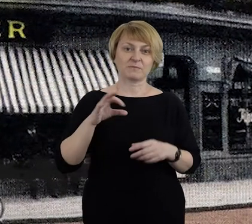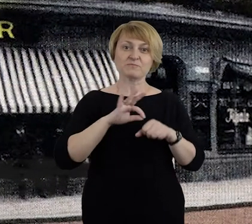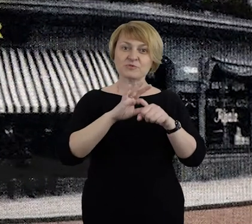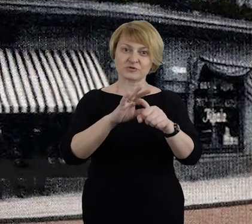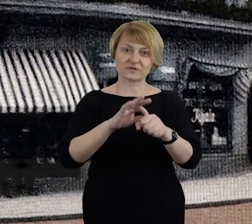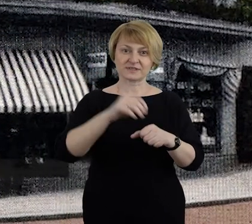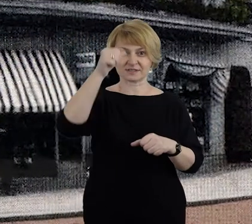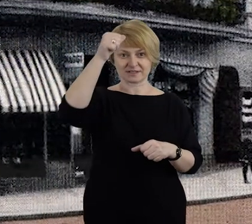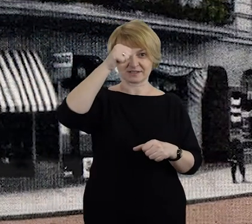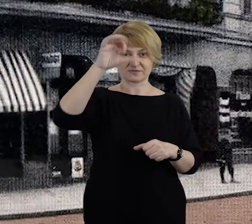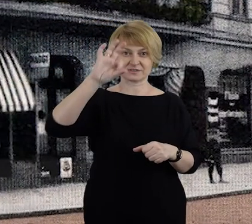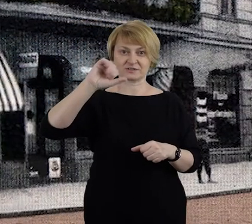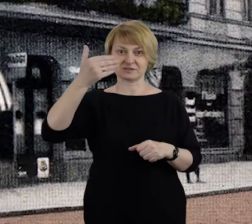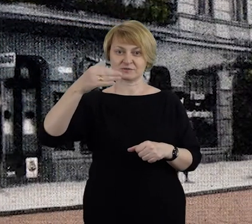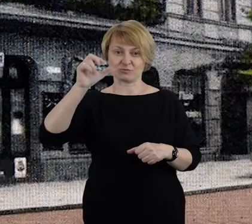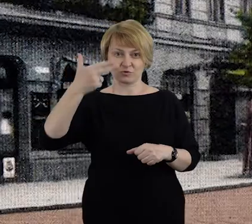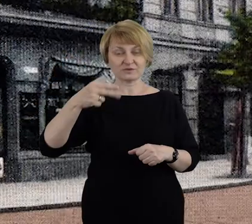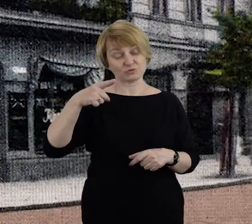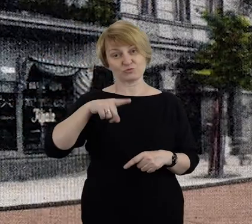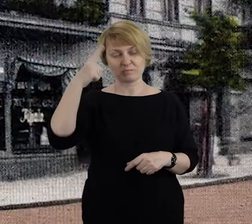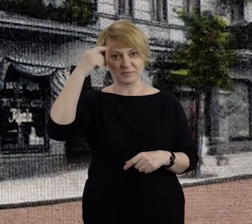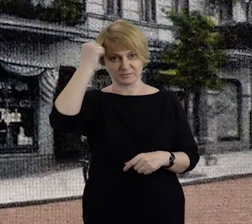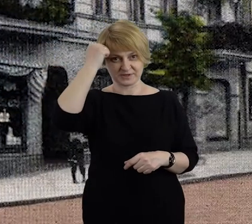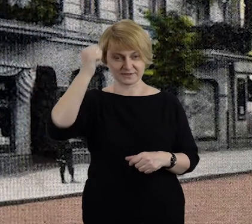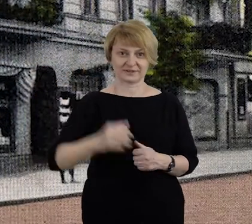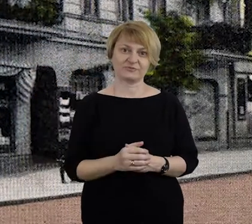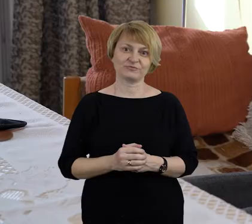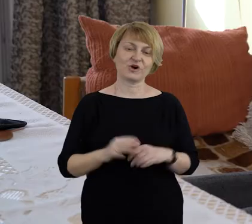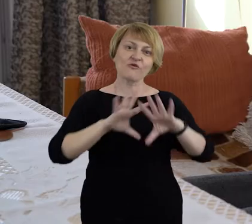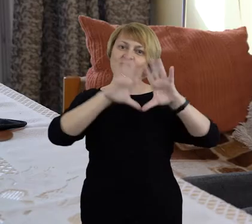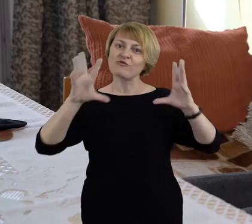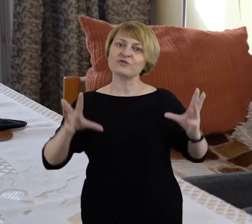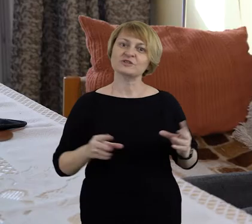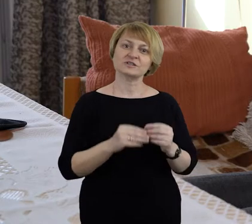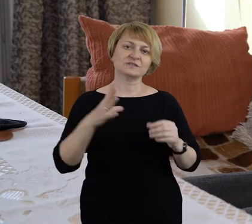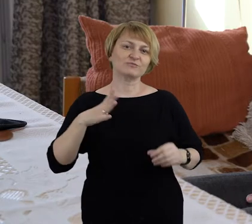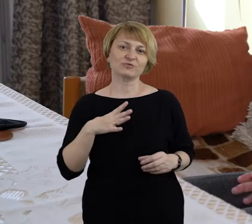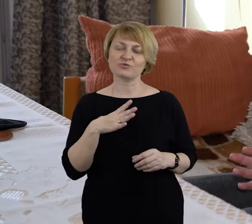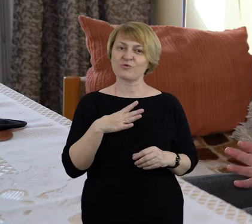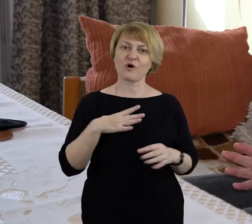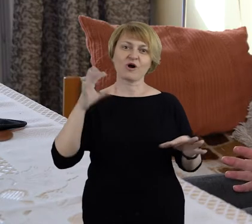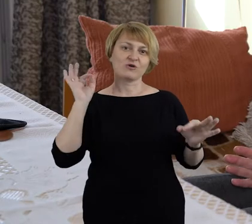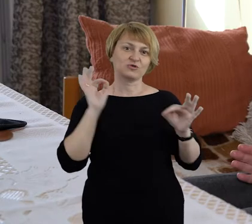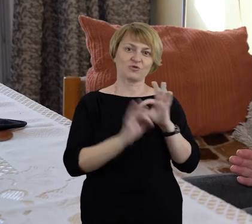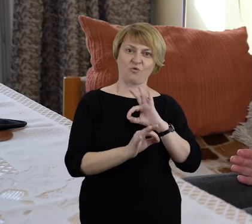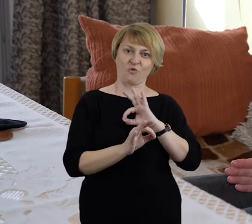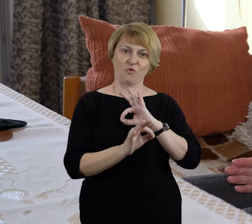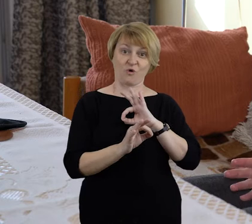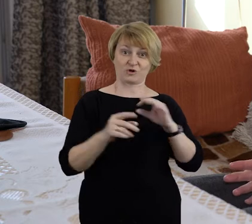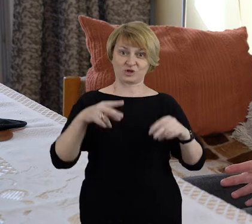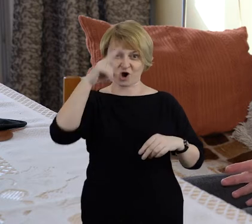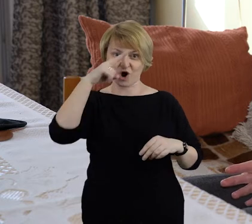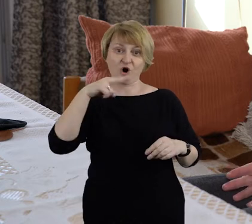Prowadzący nazywał się Zimon, to zapamiętałam. I wszystko co było dokładnie z